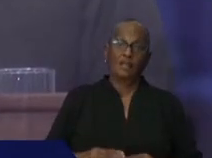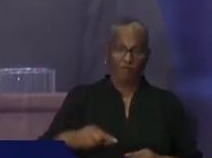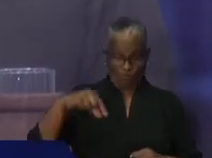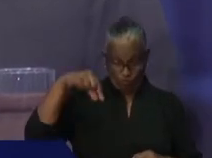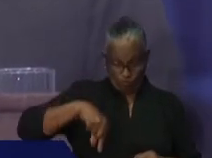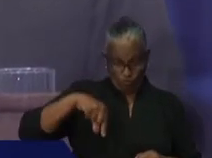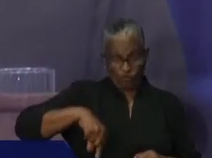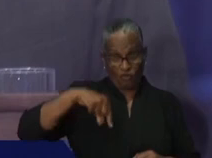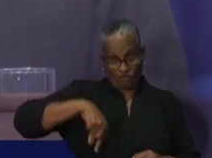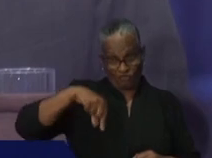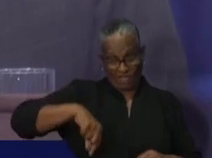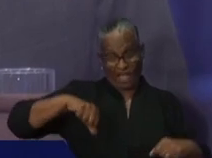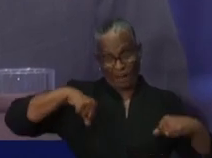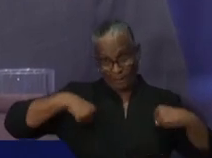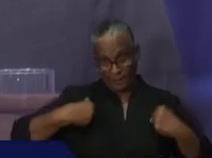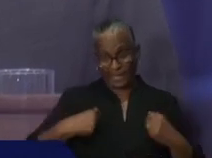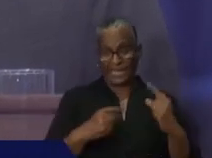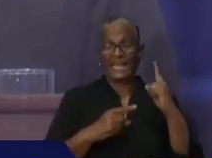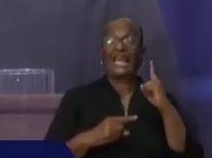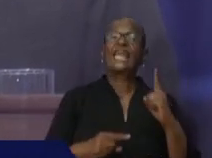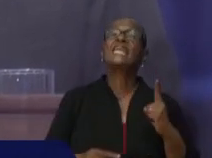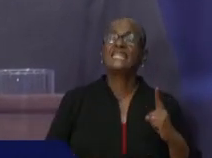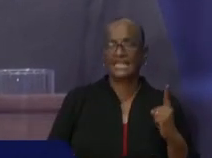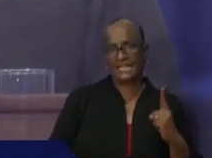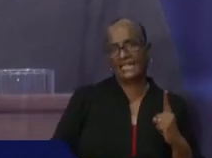vandaag. 1.